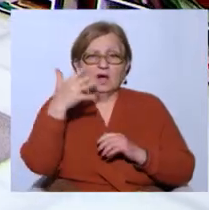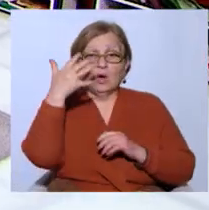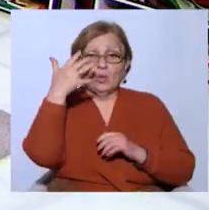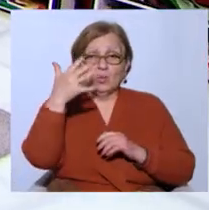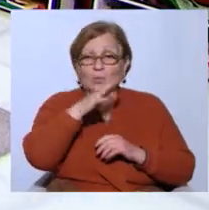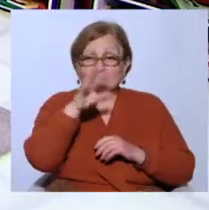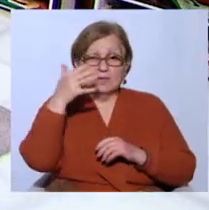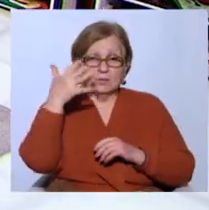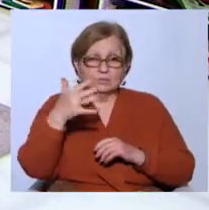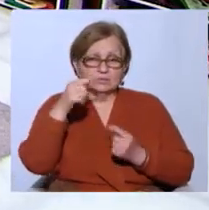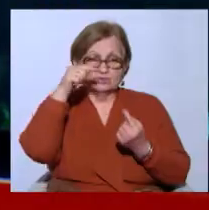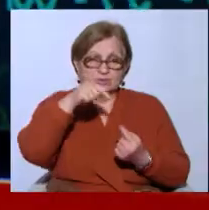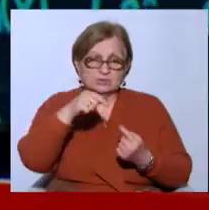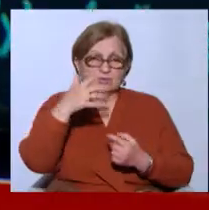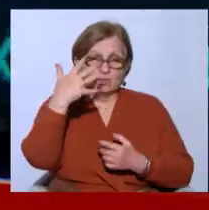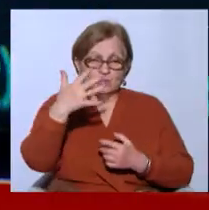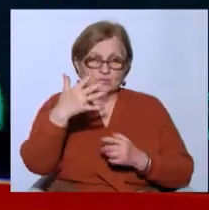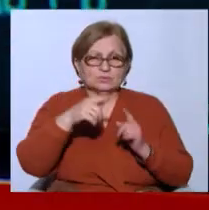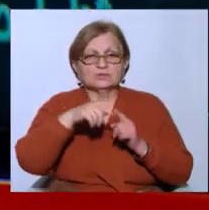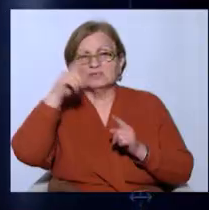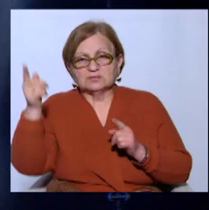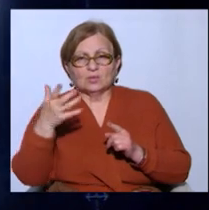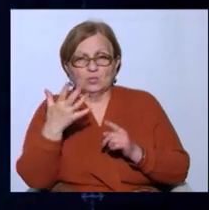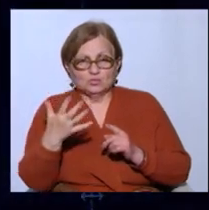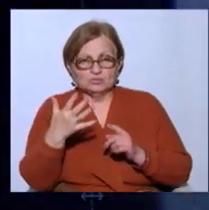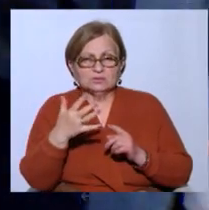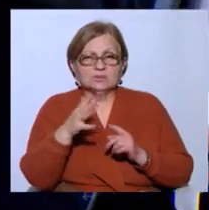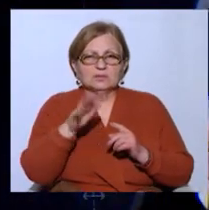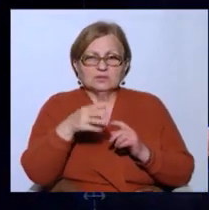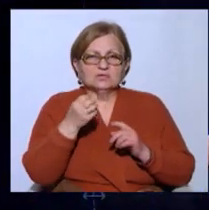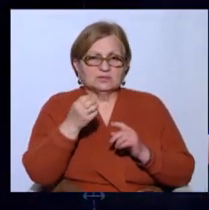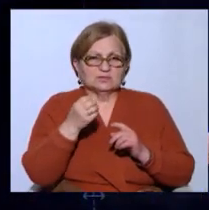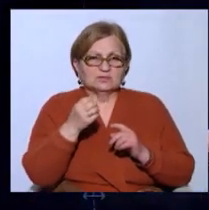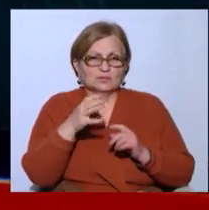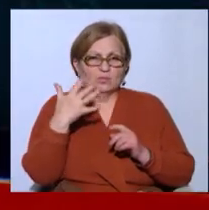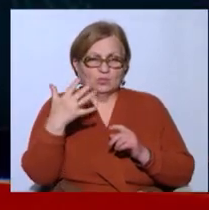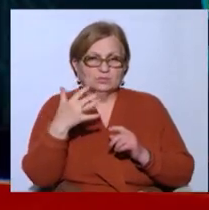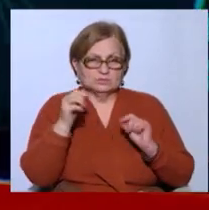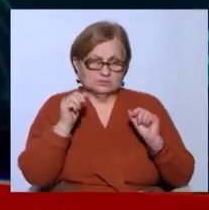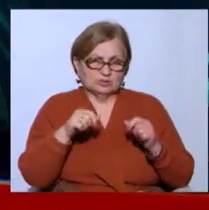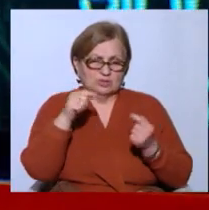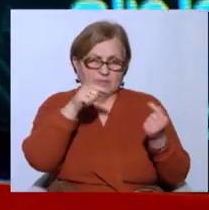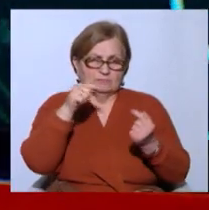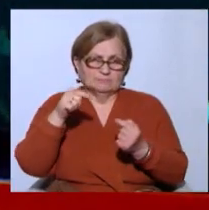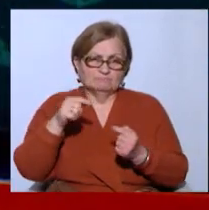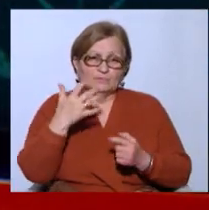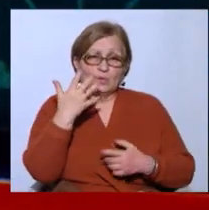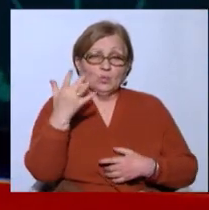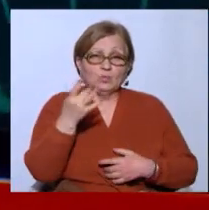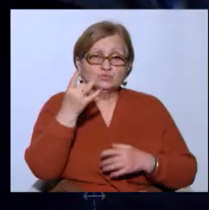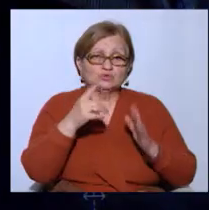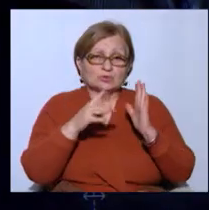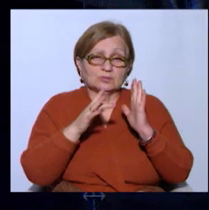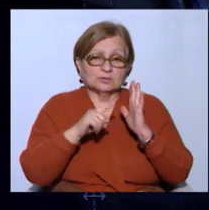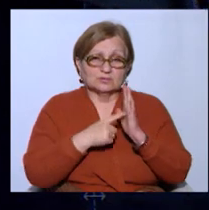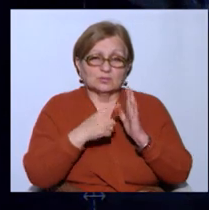შეესაბამება 5, 5-ის მერე მოდის კიდე 5 და ამის მერე კიდე 5 ციფრი. შესაბამისად ჩვენ გვაქვს 5 ჯერ 5